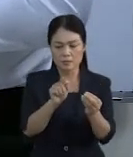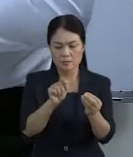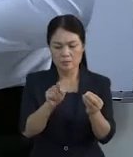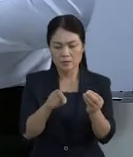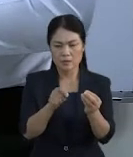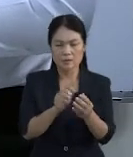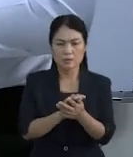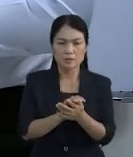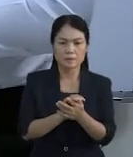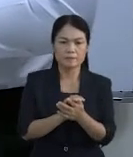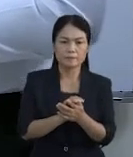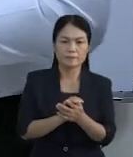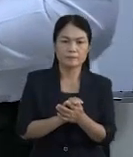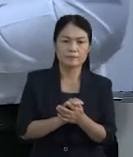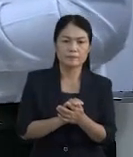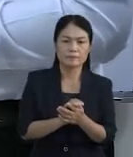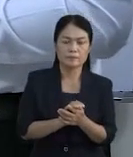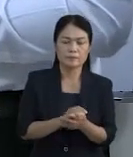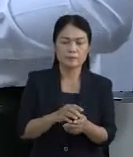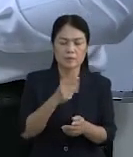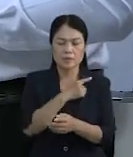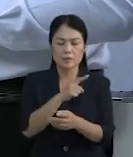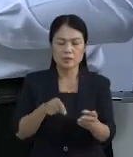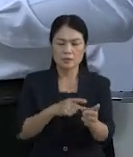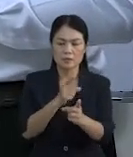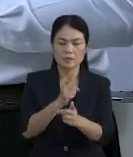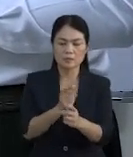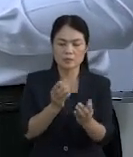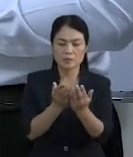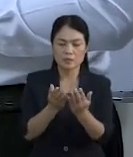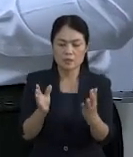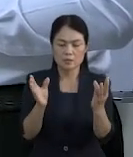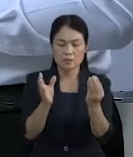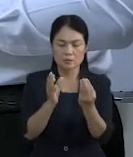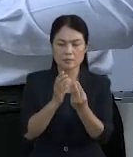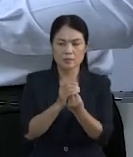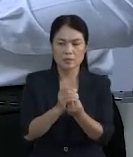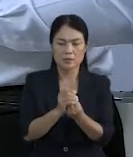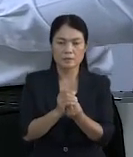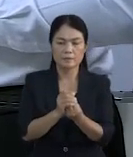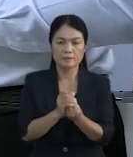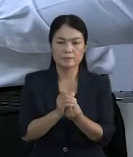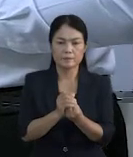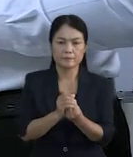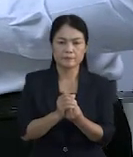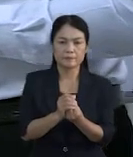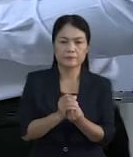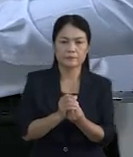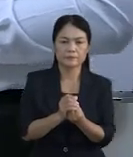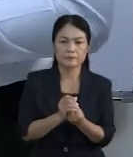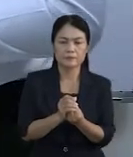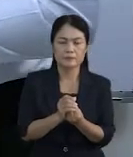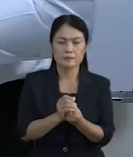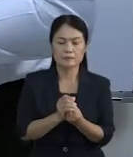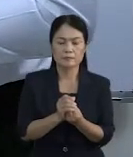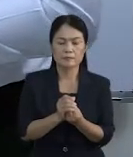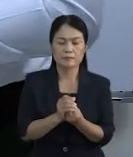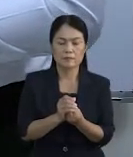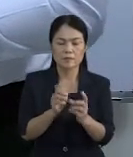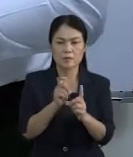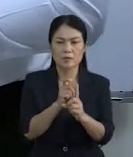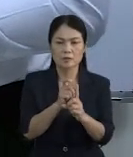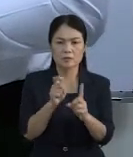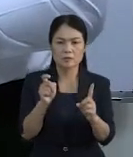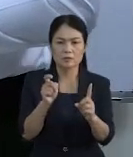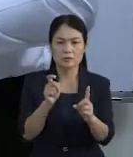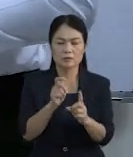hiện và chùm nốt tu sập hiện dương tới án chùm nốt án chùm nốt chùm nốt cột